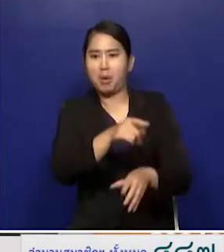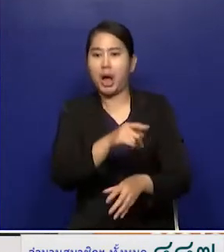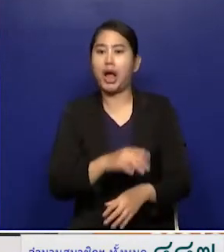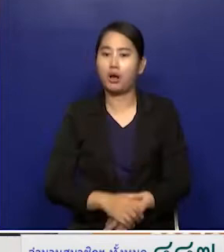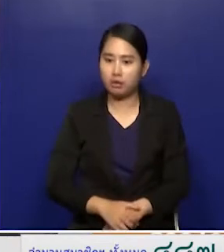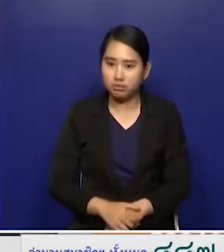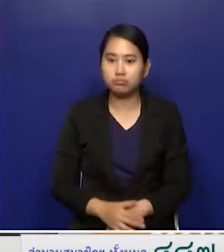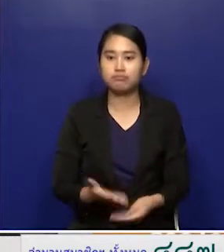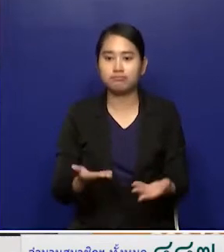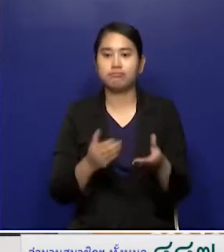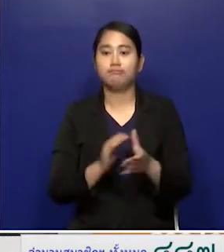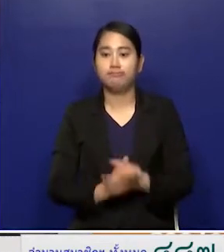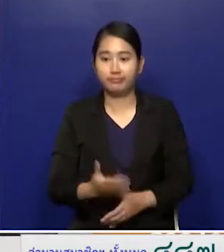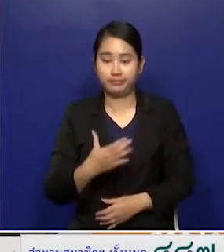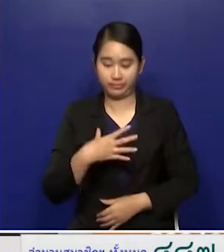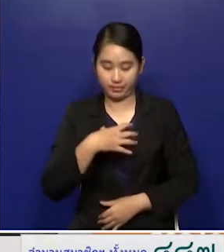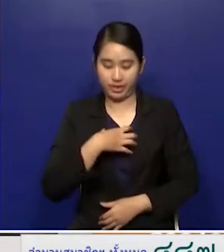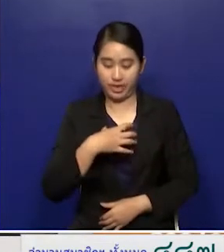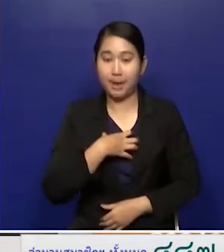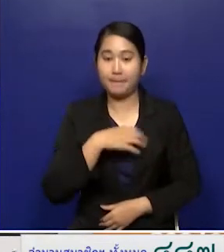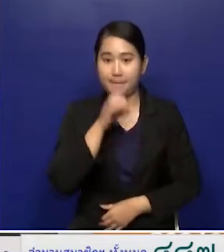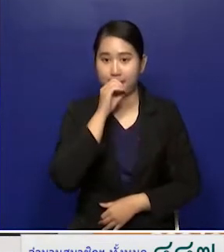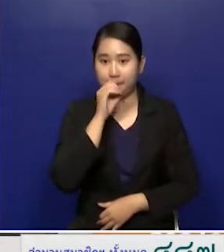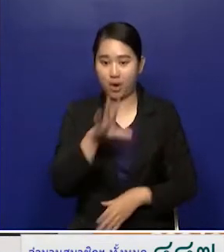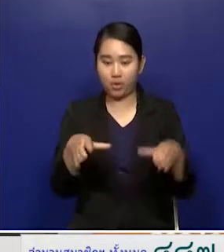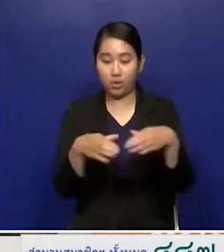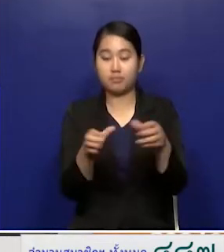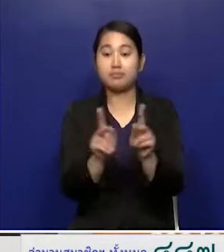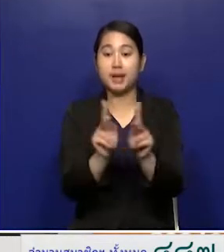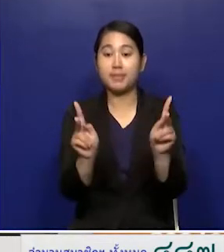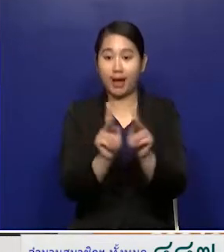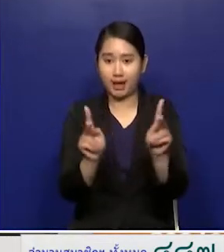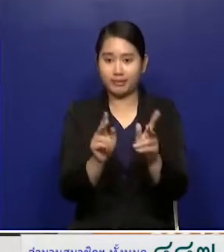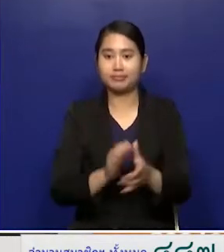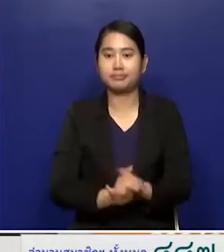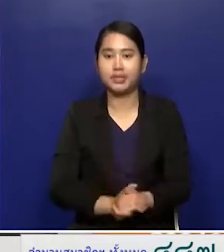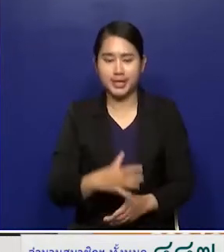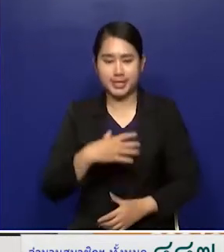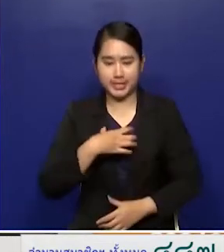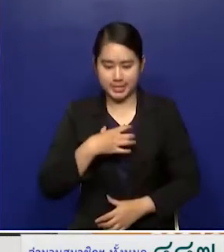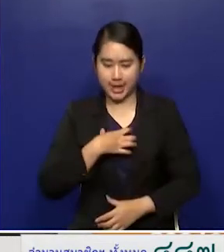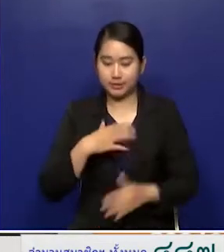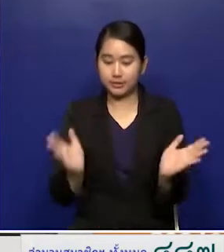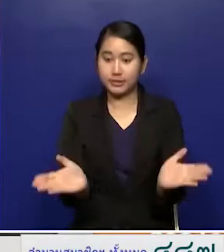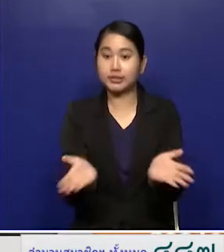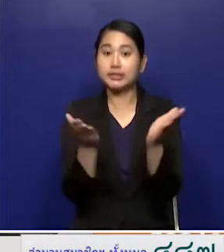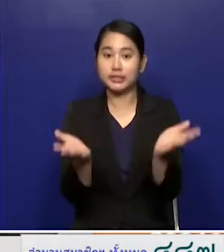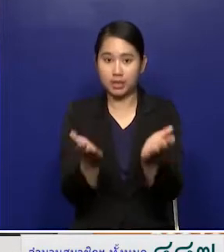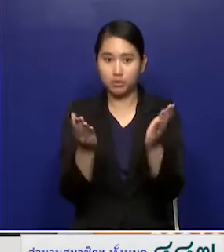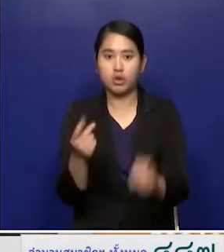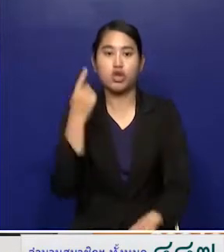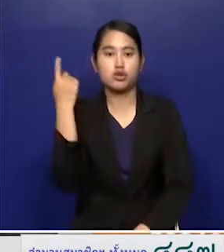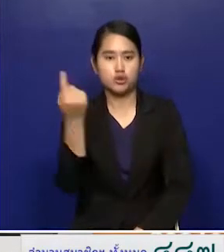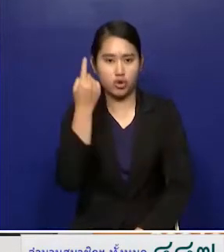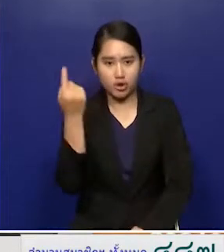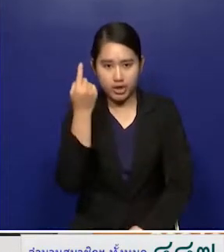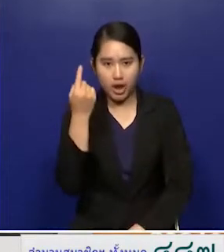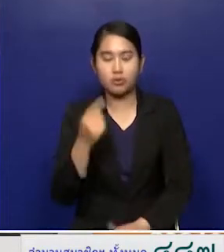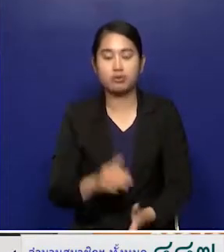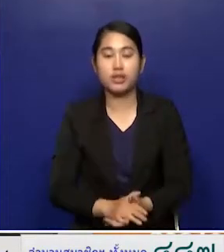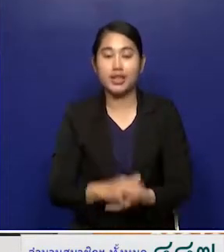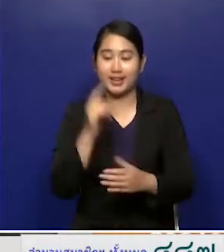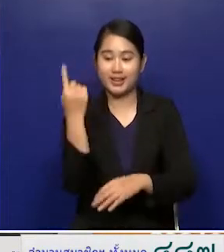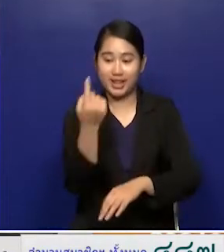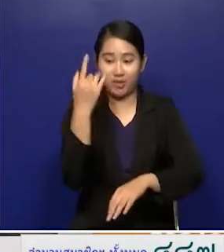ทอยากจะ นําเรีนกัทางกรมอธิกานกตามท กก็ตามที